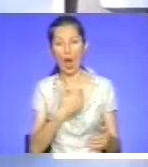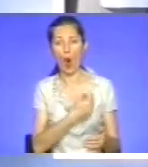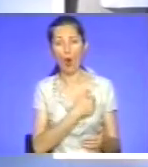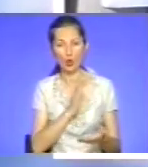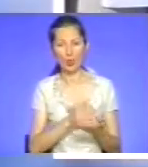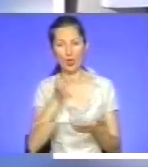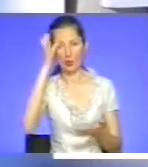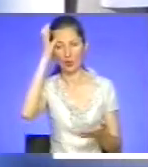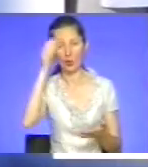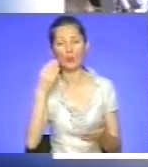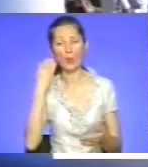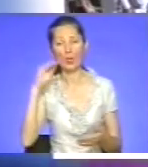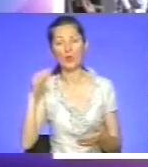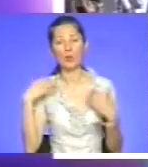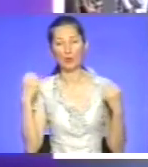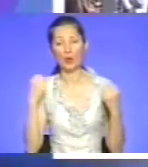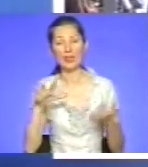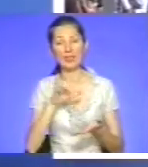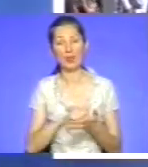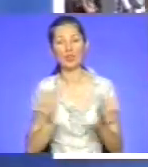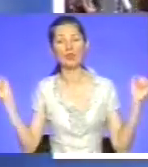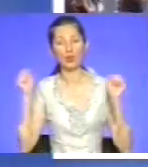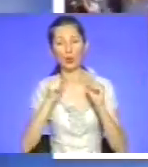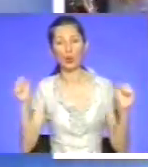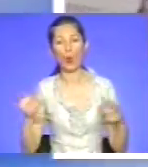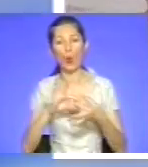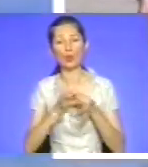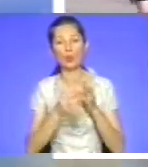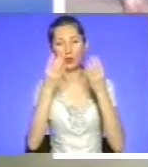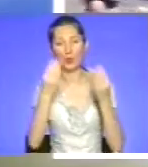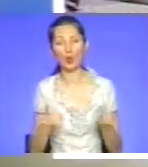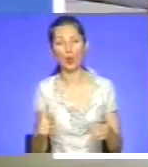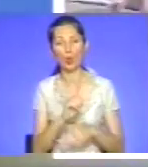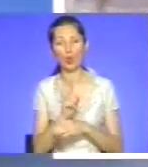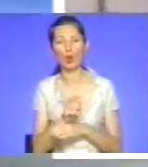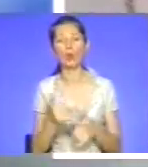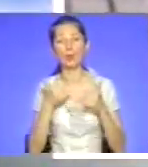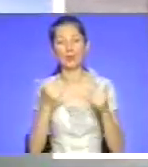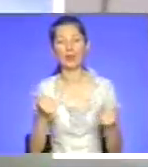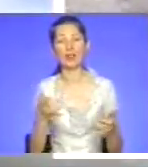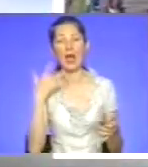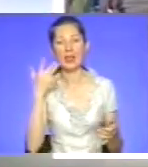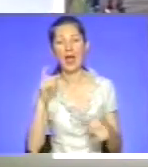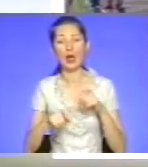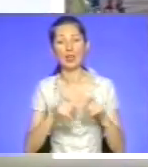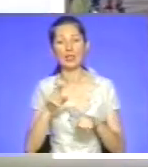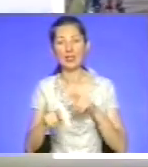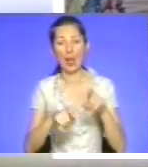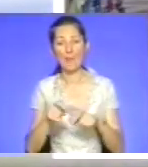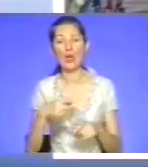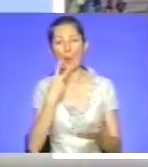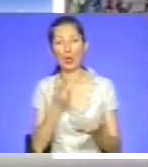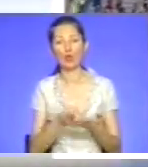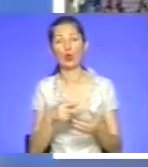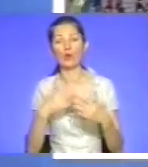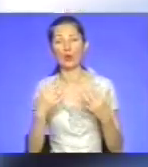Поліпшимо здоров'я, займаючись фізкультурою. Олімпійському дню у Тернополі приурочили легкоатлетичний забіг та показові виступи з різних